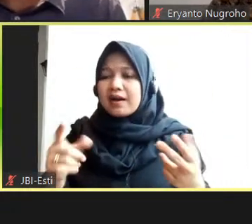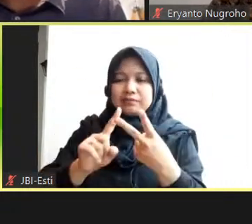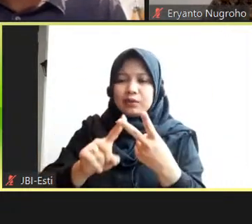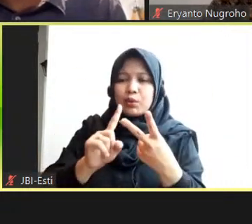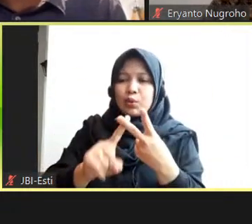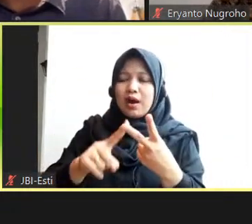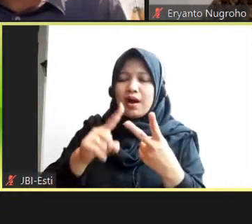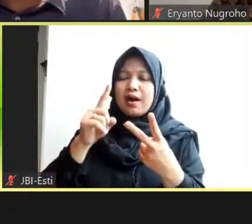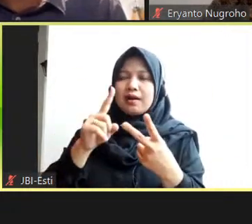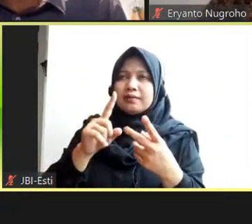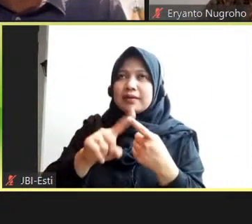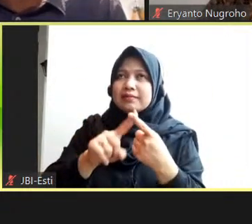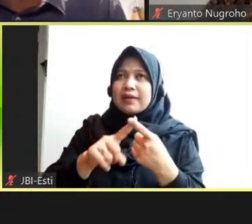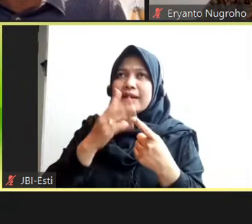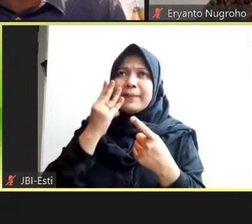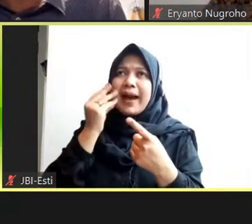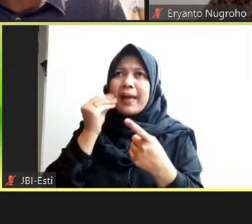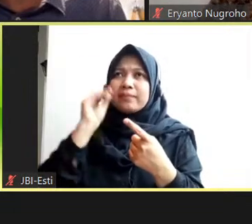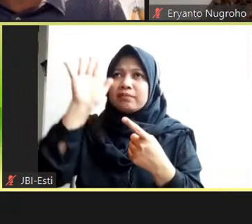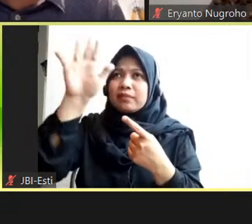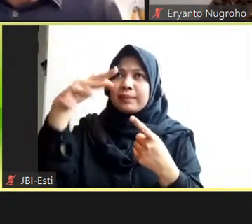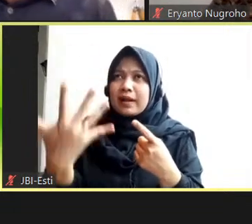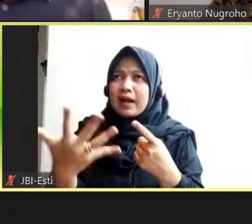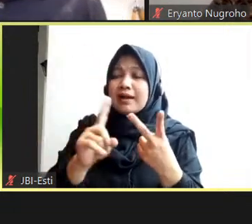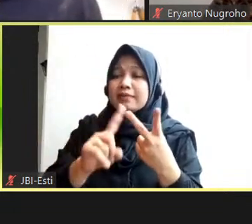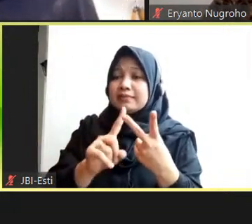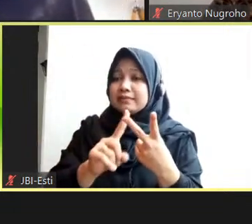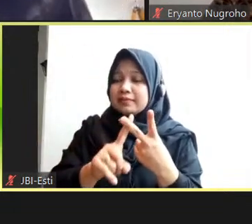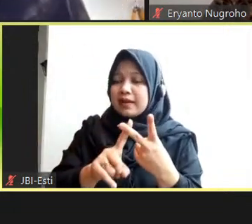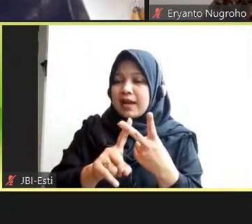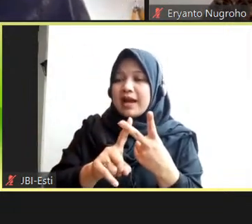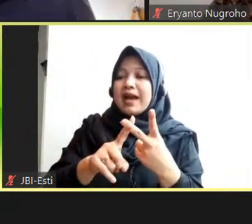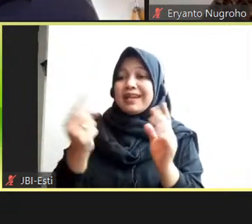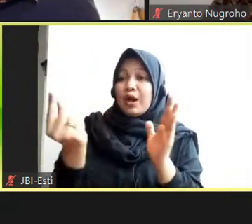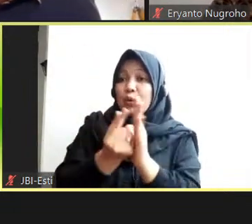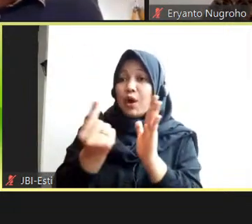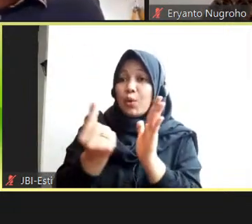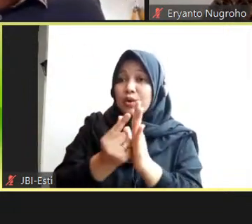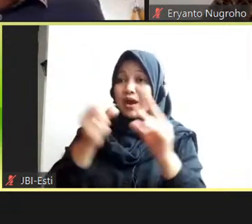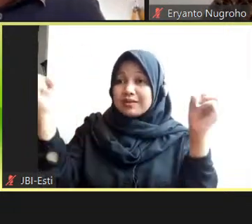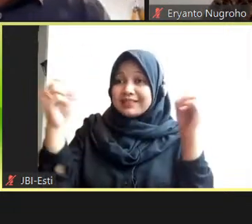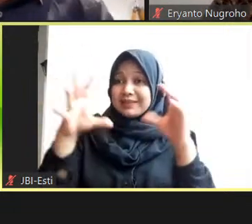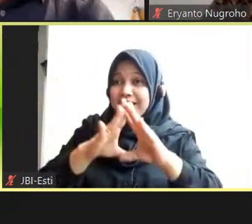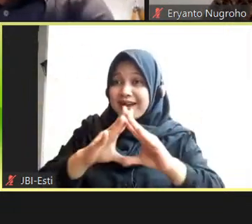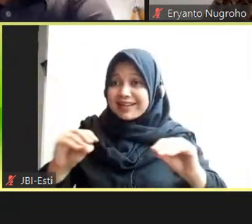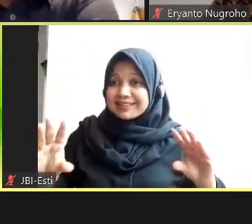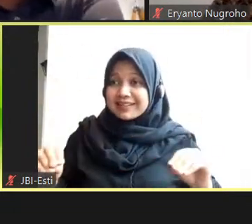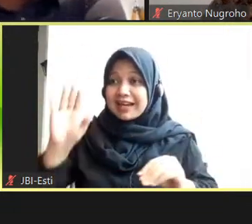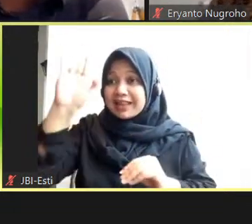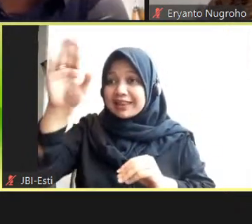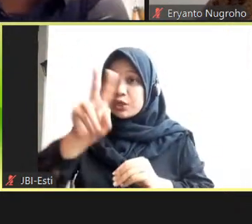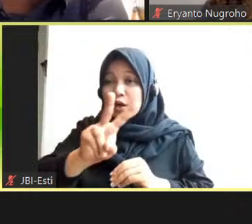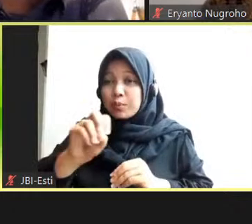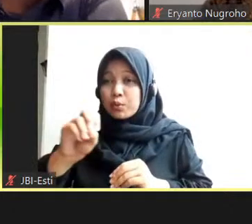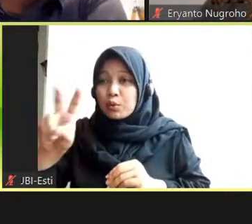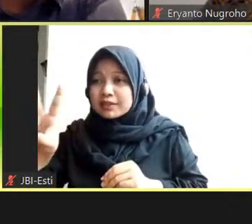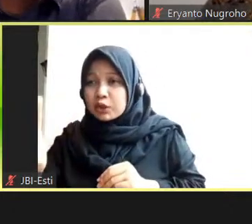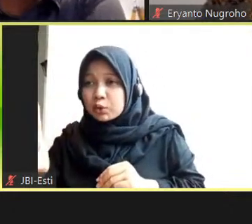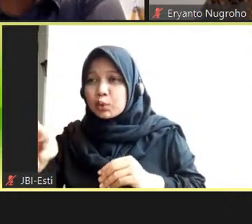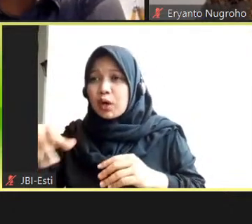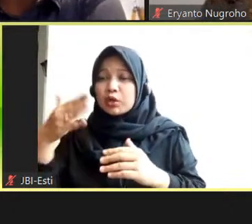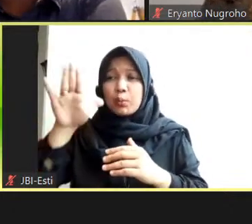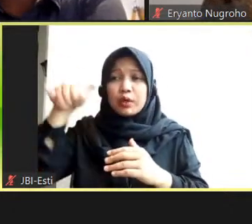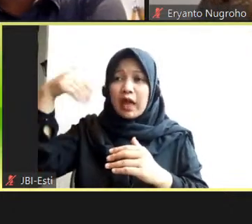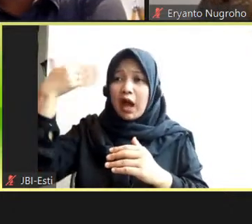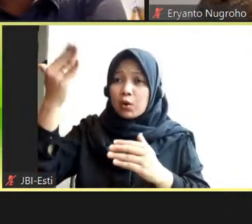kedua, bagaimana landscape masyarakat sipil pasca Undang-Undang Cipta Kerja di tahun 2021 dan tahun-tahun berikutnya.